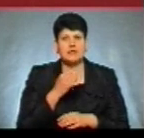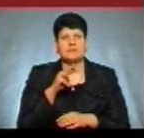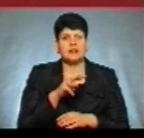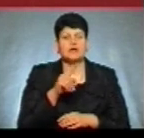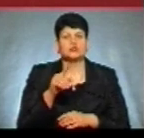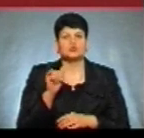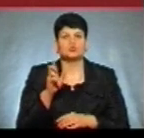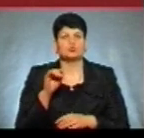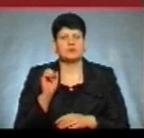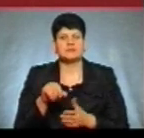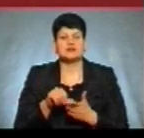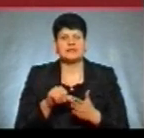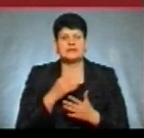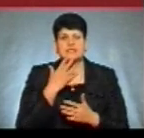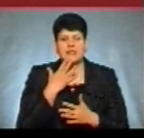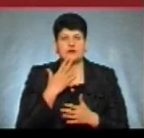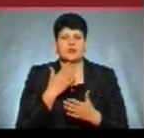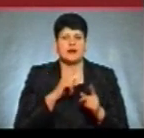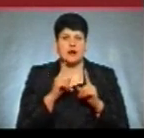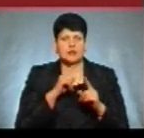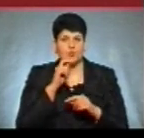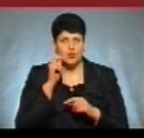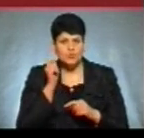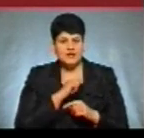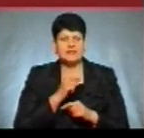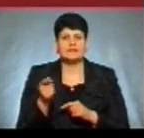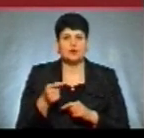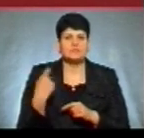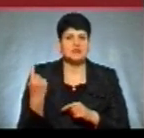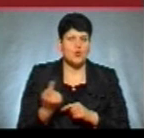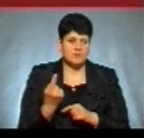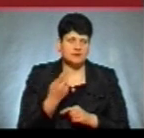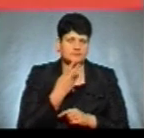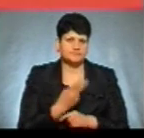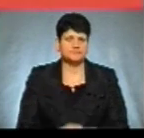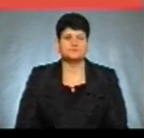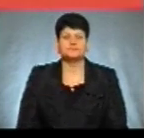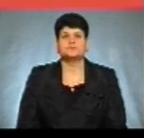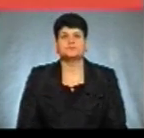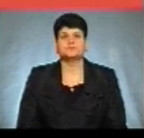представника Національної ради України з питань телебачення і радіомовлення у Тернопільській області. Давайте почуємо.